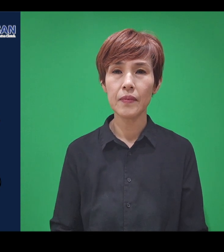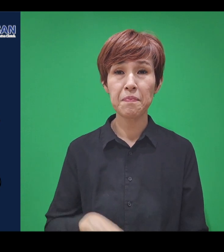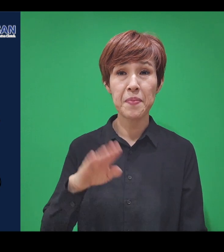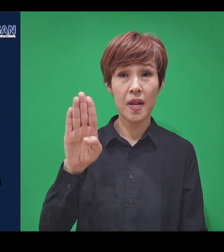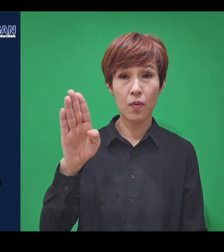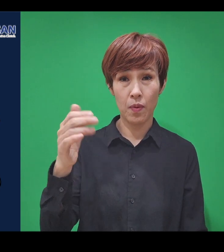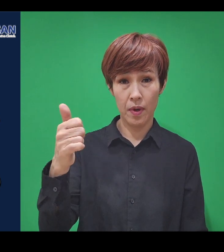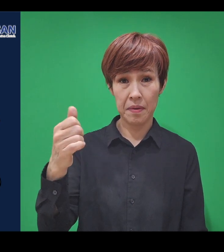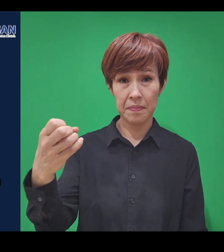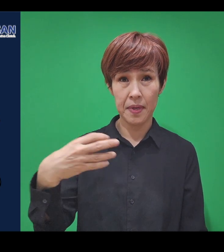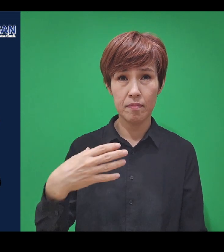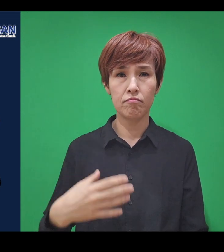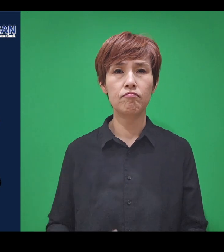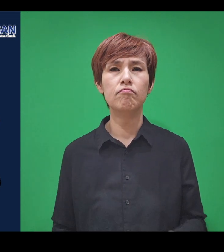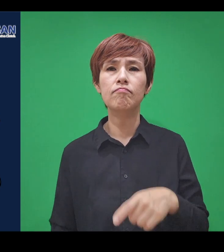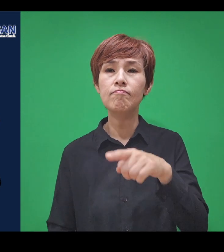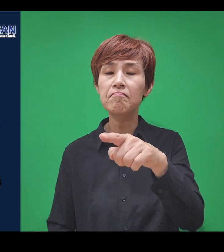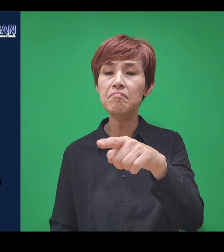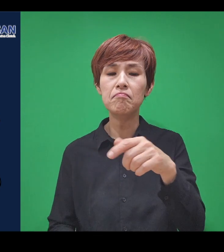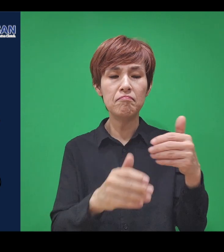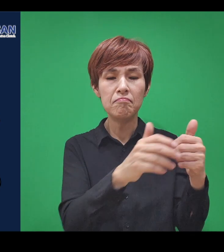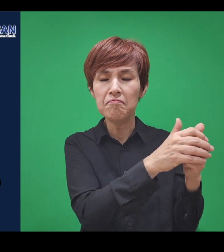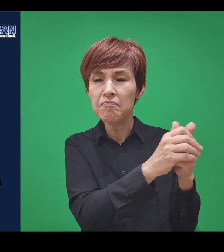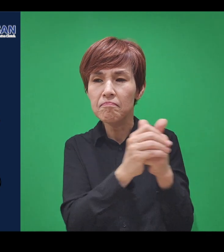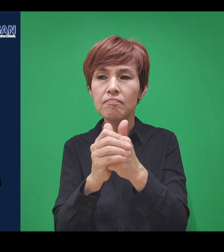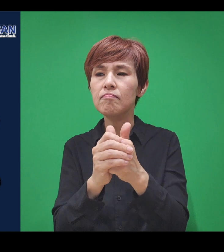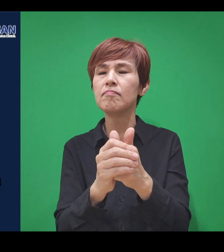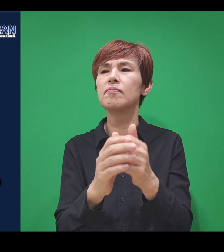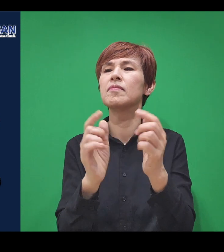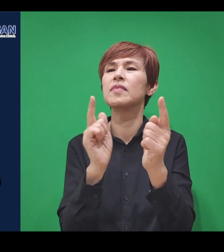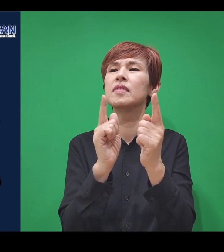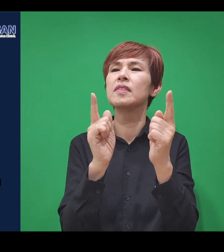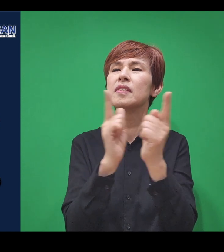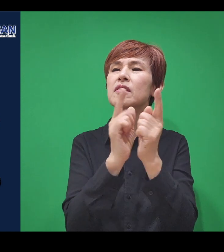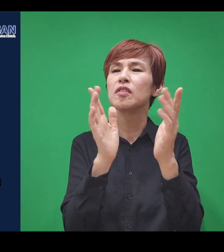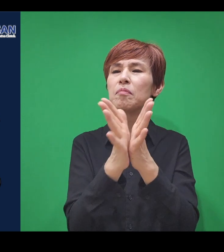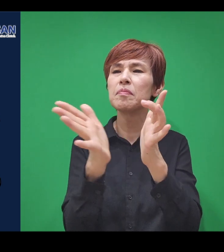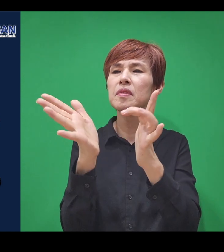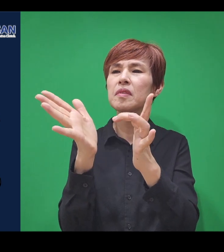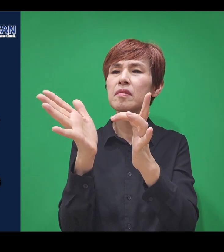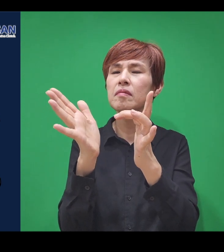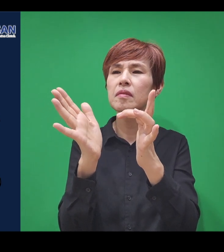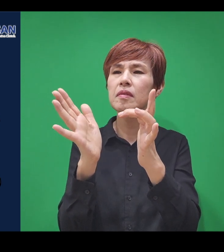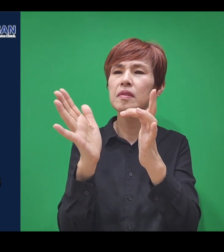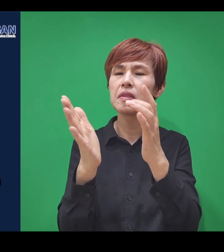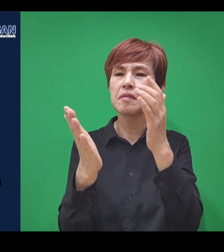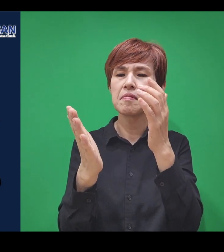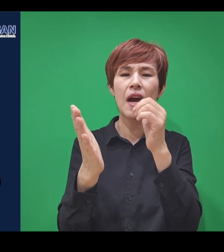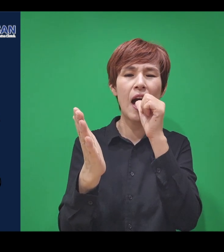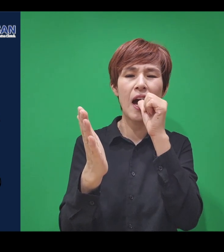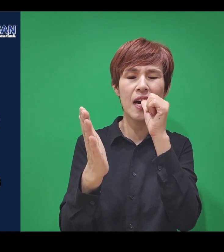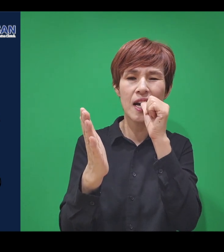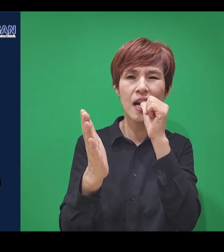빌라도가 이르되 너희가 친히 데려다가 십자가에 못 박아라. 나는 죄 없다고 확신한다.